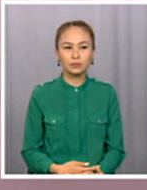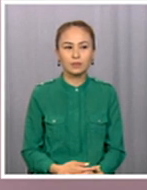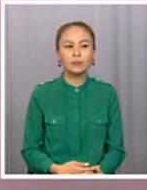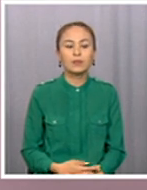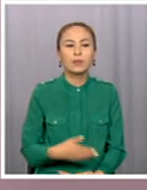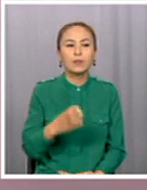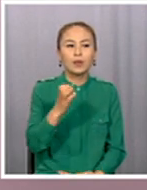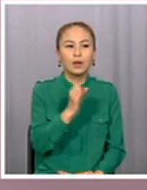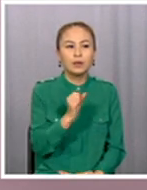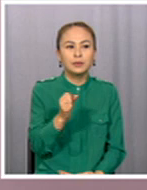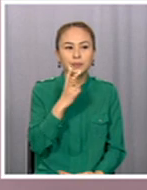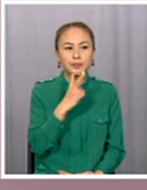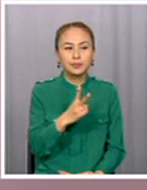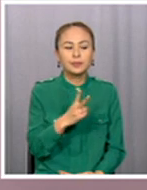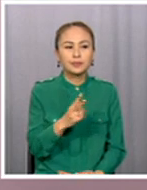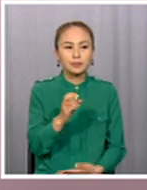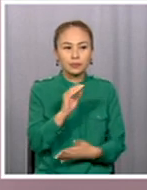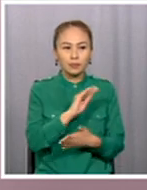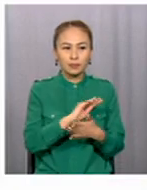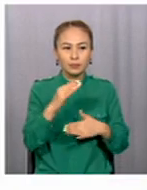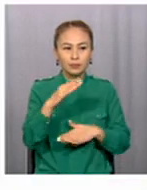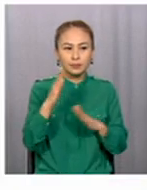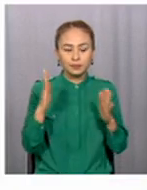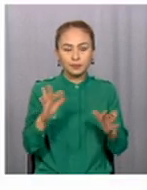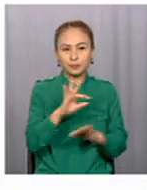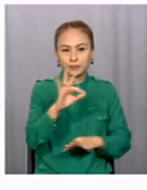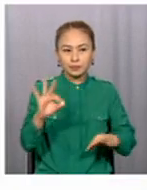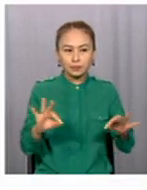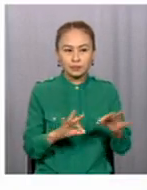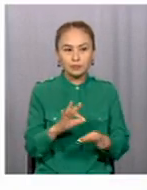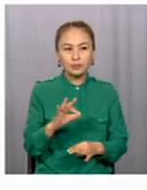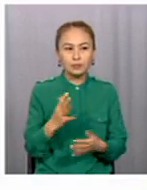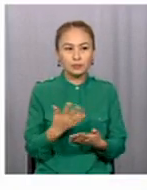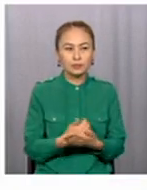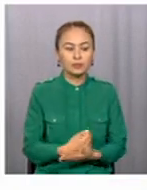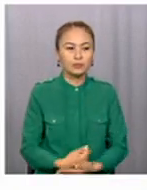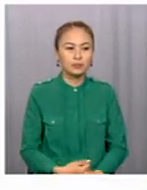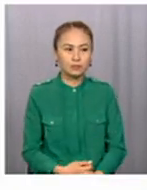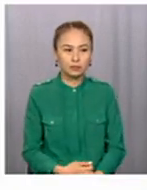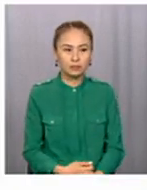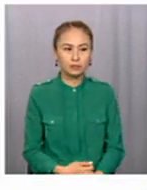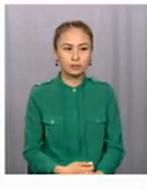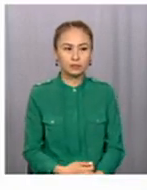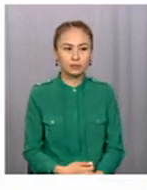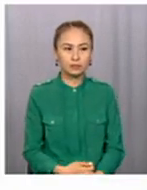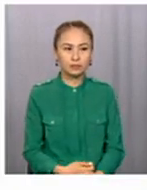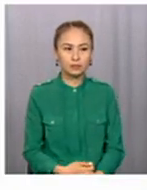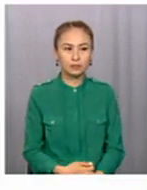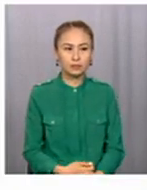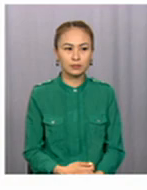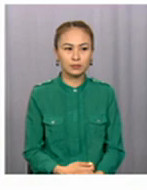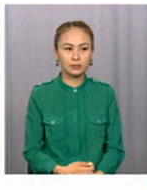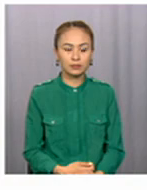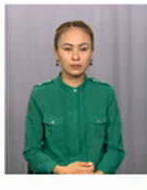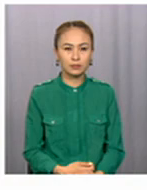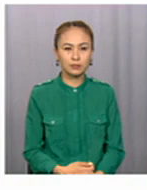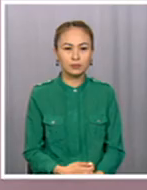нұсқасы. Шаршылардың қабырғасын табыңдар. Яғни, шаршының